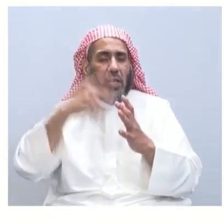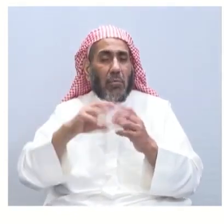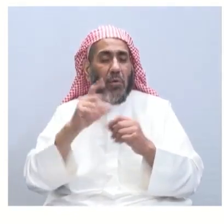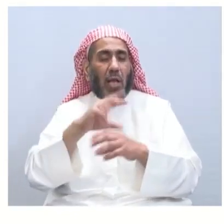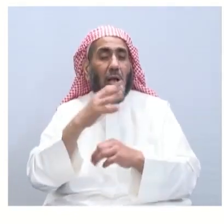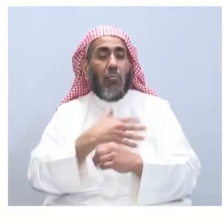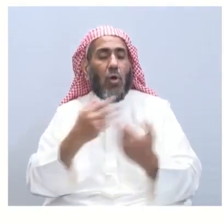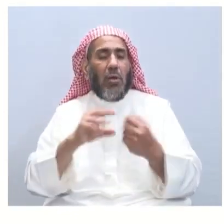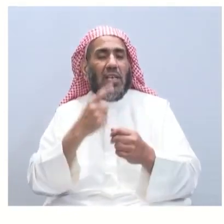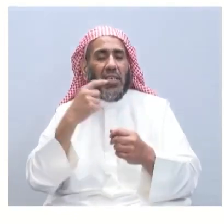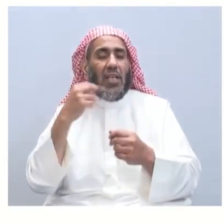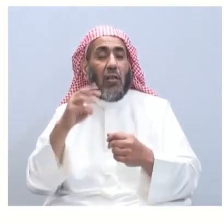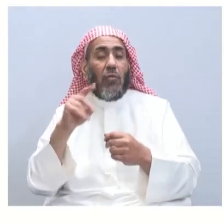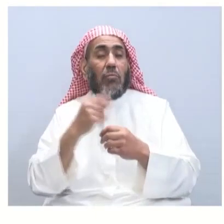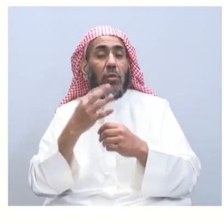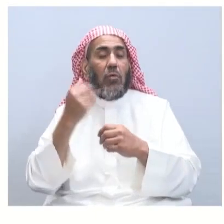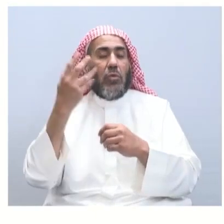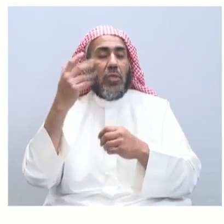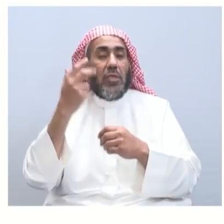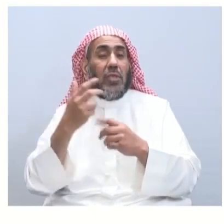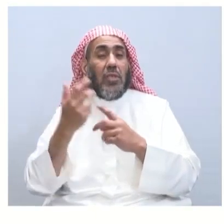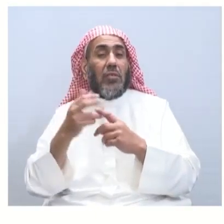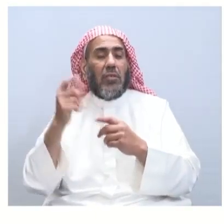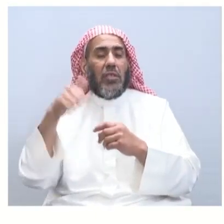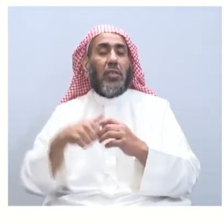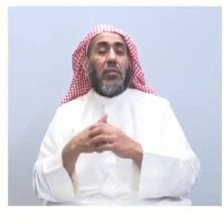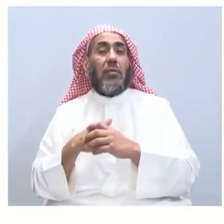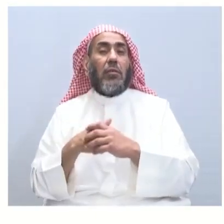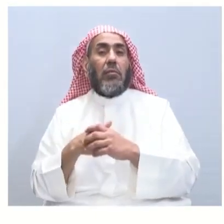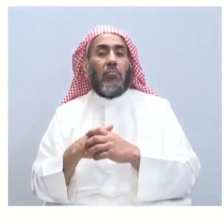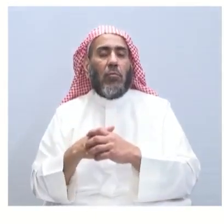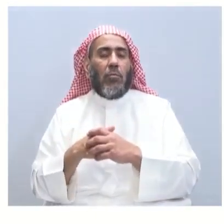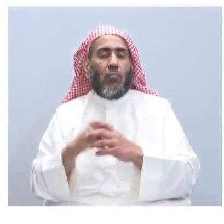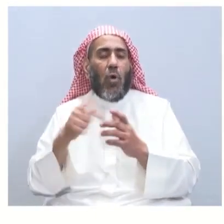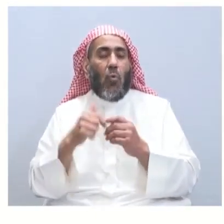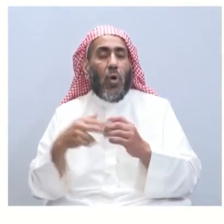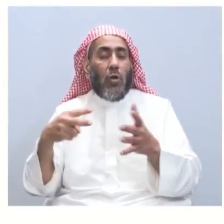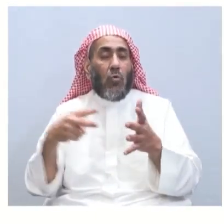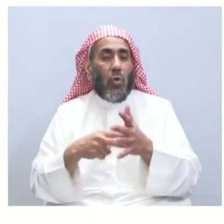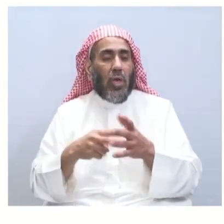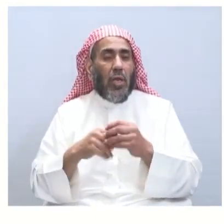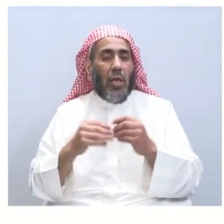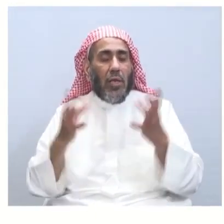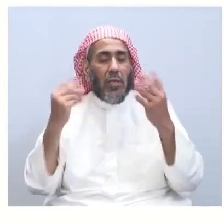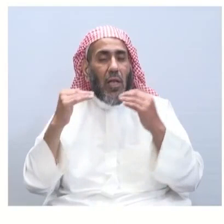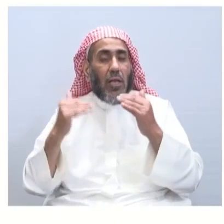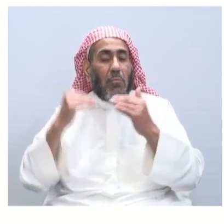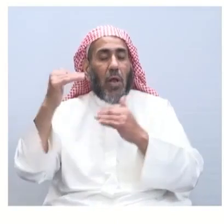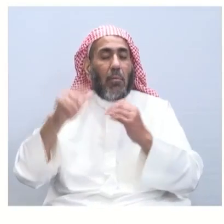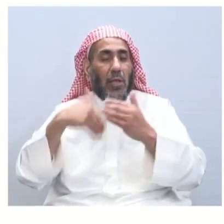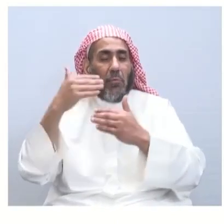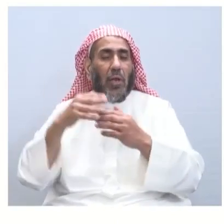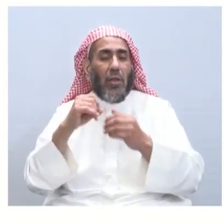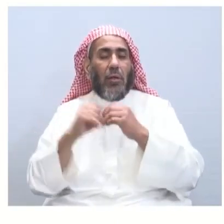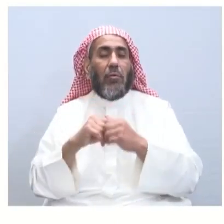المكرمه سنه 1369 واول كليه للتعليم العالي لمرحله ما بعد المرحله